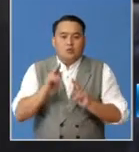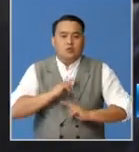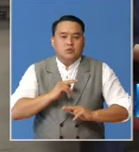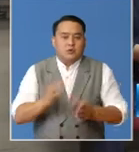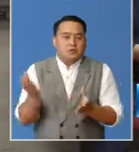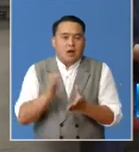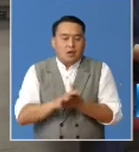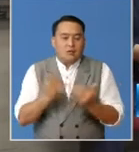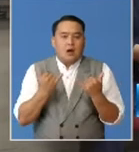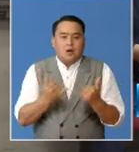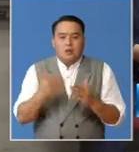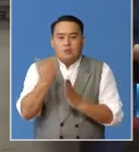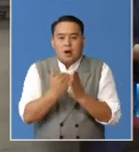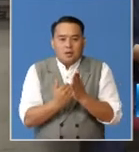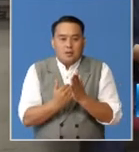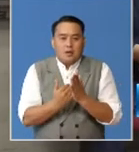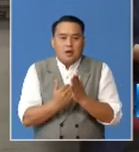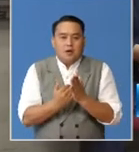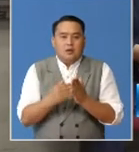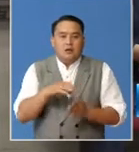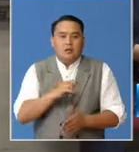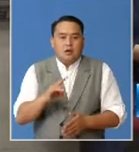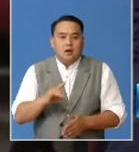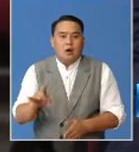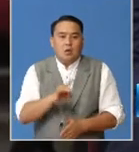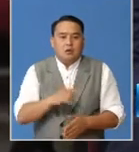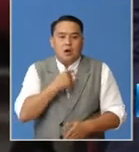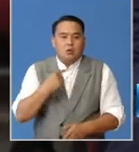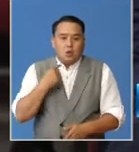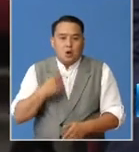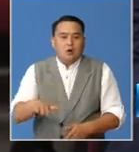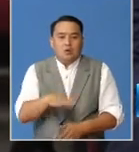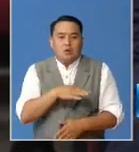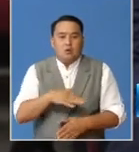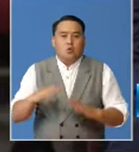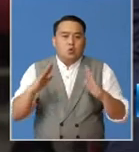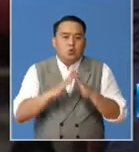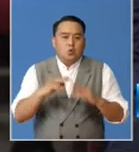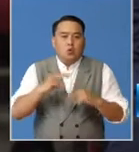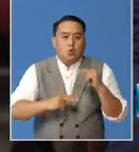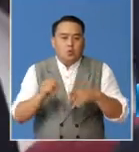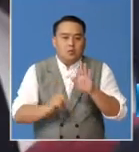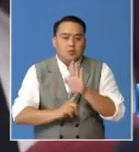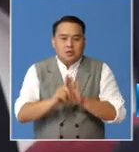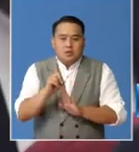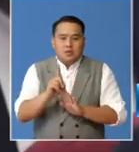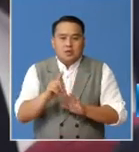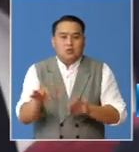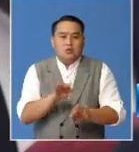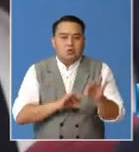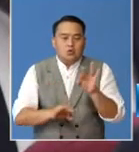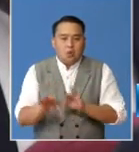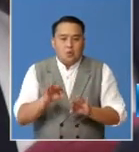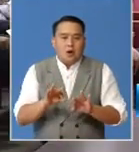танысты. Қазіргі таңда бағдарлама бойынша Қарасай, Талғар аудандары мен Талдықорған қаласында көп қабатты тұрғын үйдің құрылысы басталды. Жоба шарты